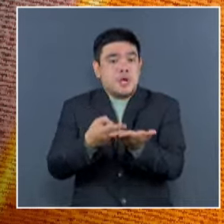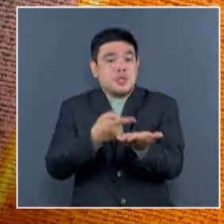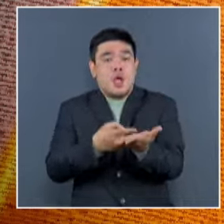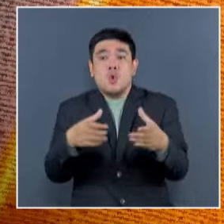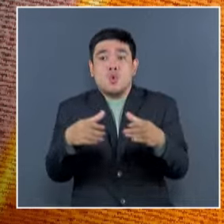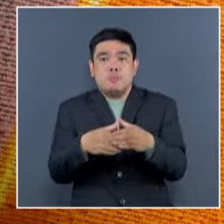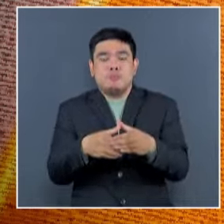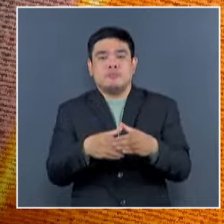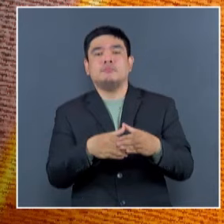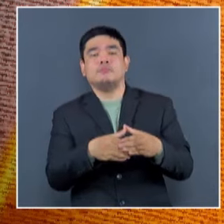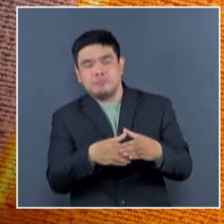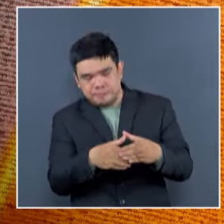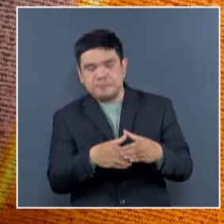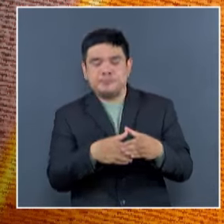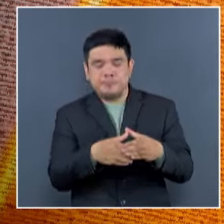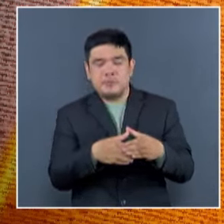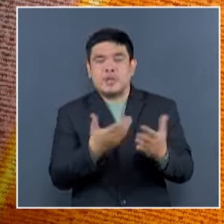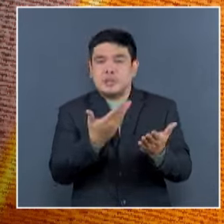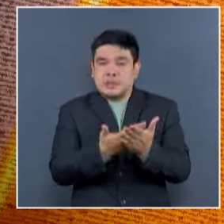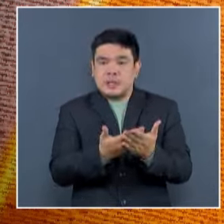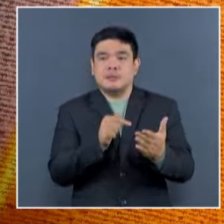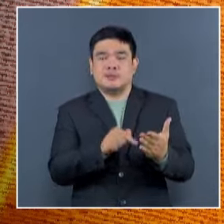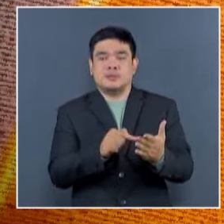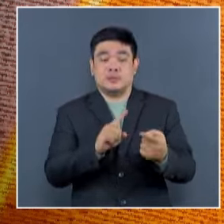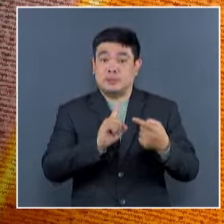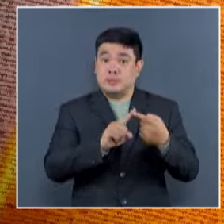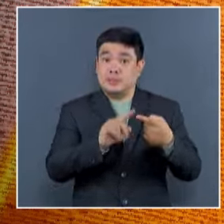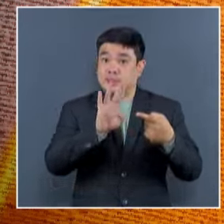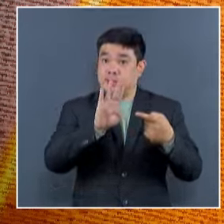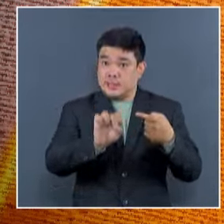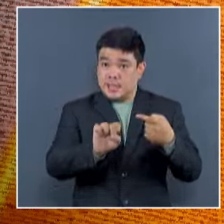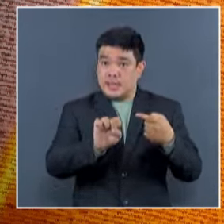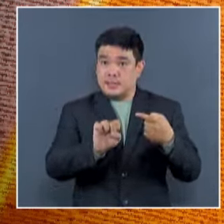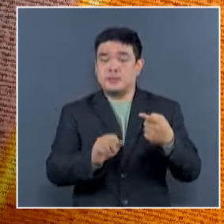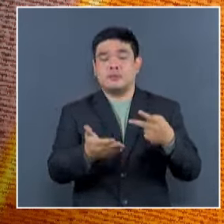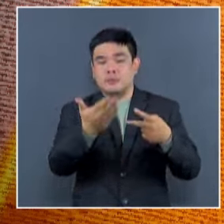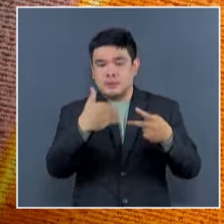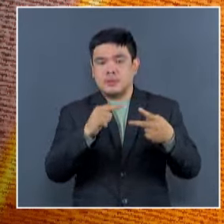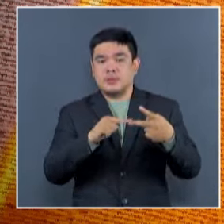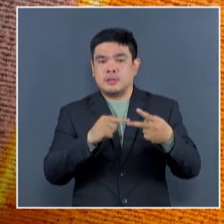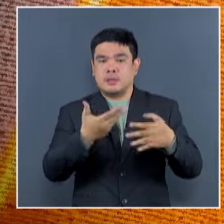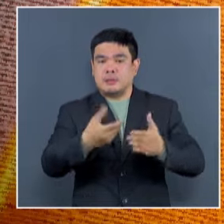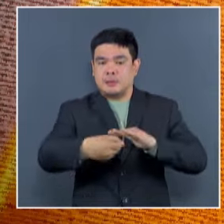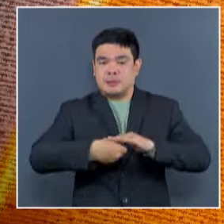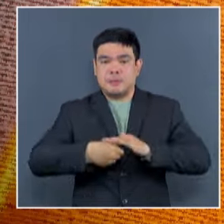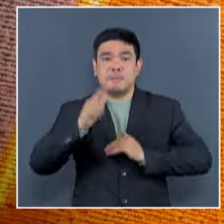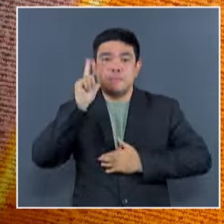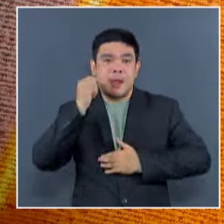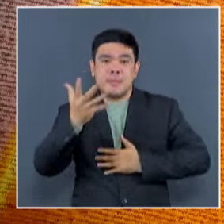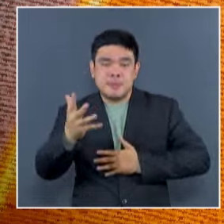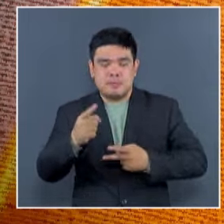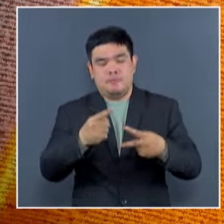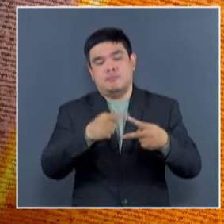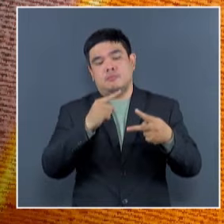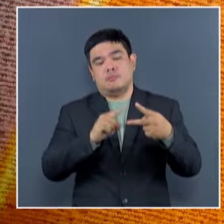ฎหมายเนี่ยครับคุณผู้ชมครับขนาดเดียวกันอันนี้ยอดแรกละ 400,000 บาทเงินไม่เข้าบัญชีคุณแม่เงินต่อม